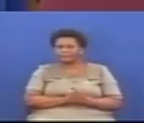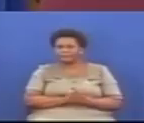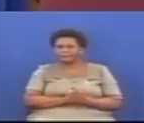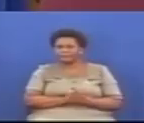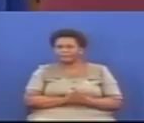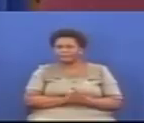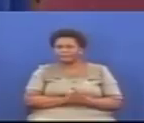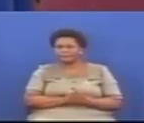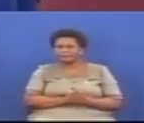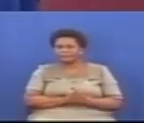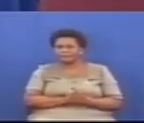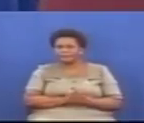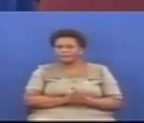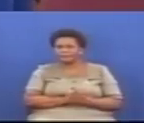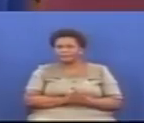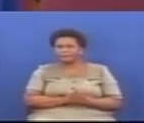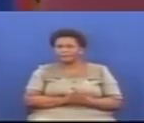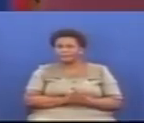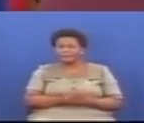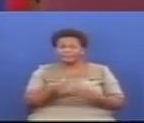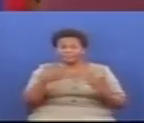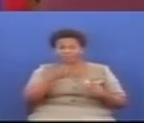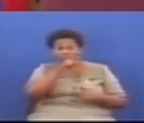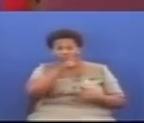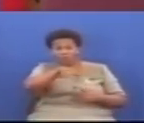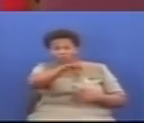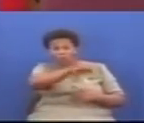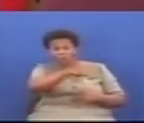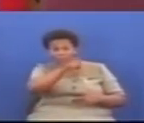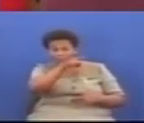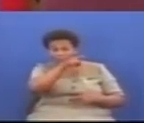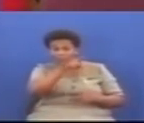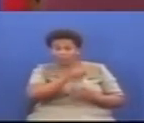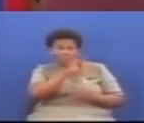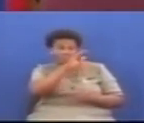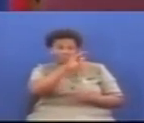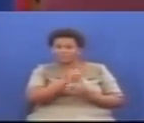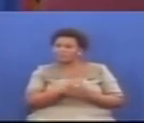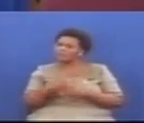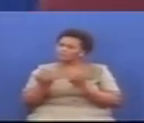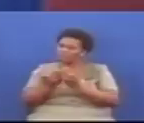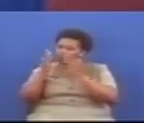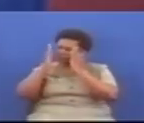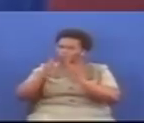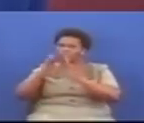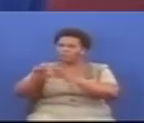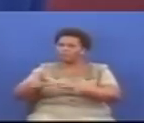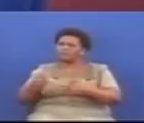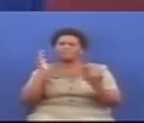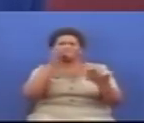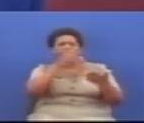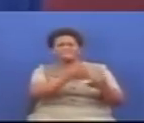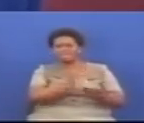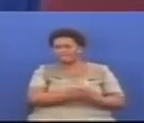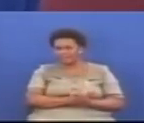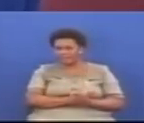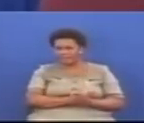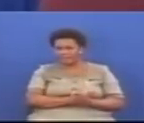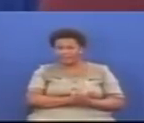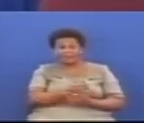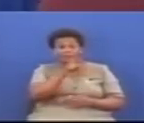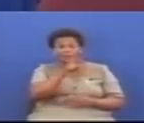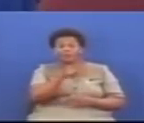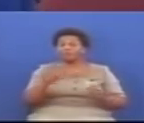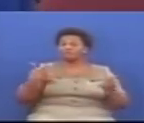katika bonanza lile kule Jamhuri ambako tunaomba waheshimiwa wabunge kama mtakuwepo Dodoma siku hiyo mfike. Kutakuwa